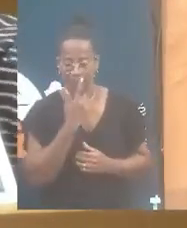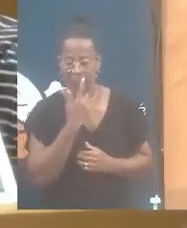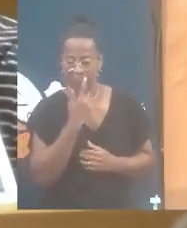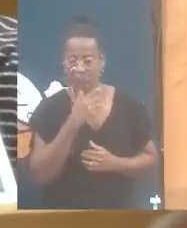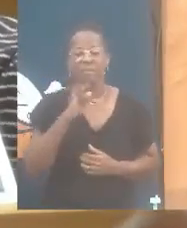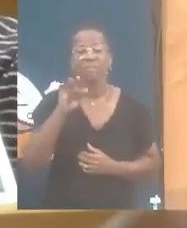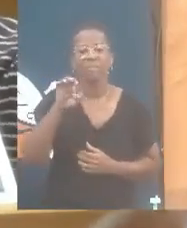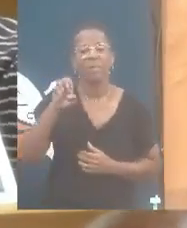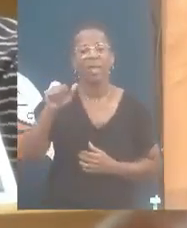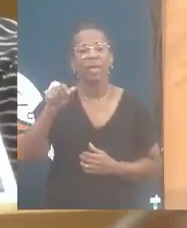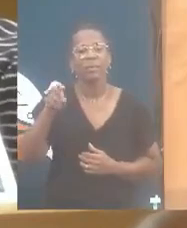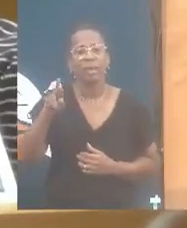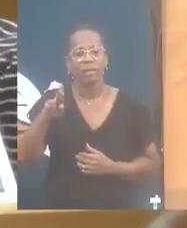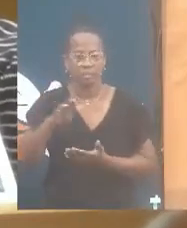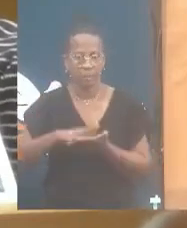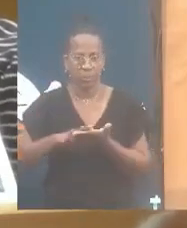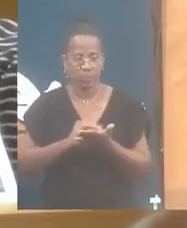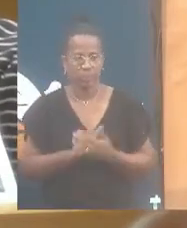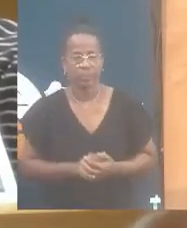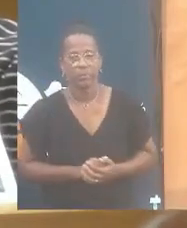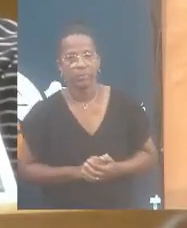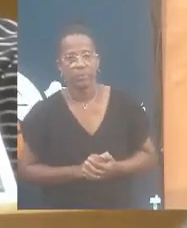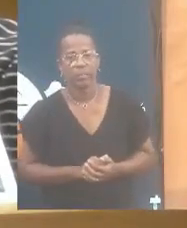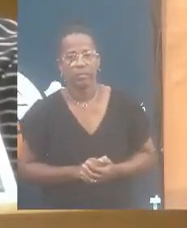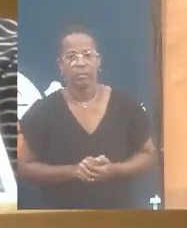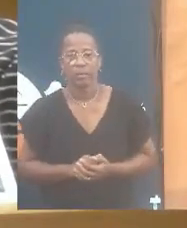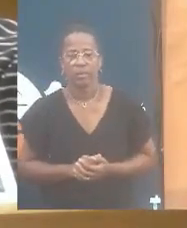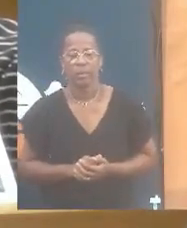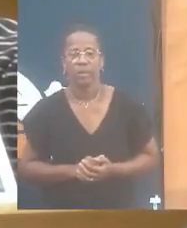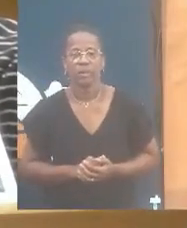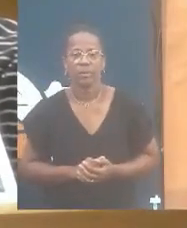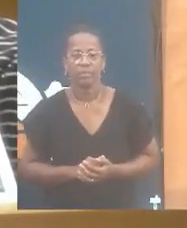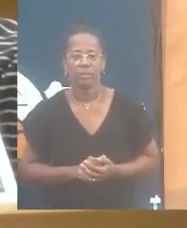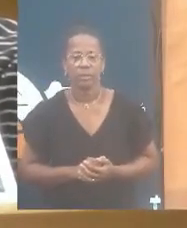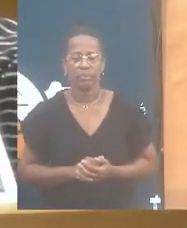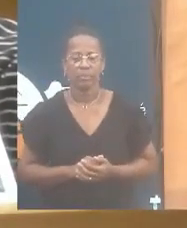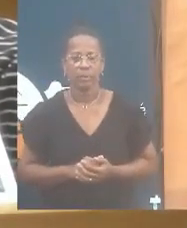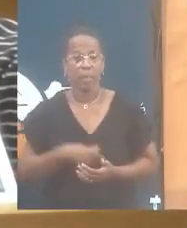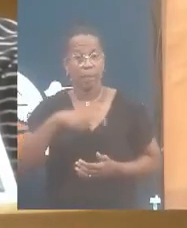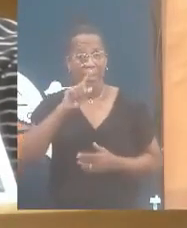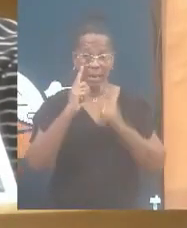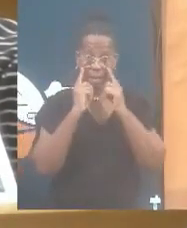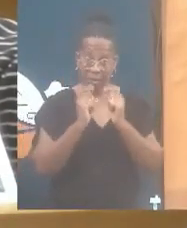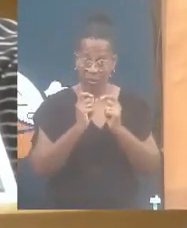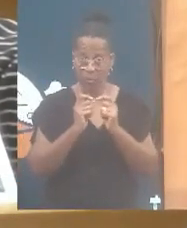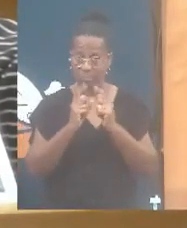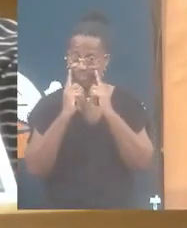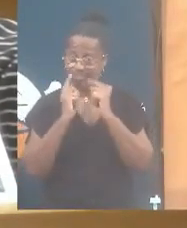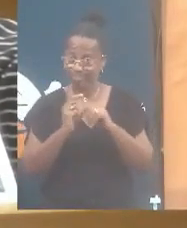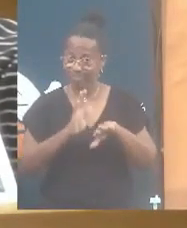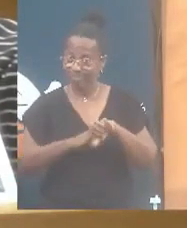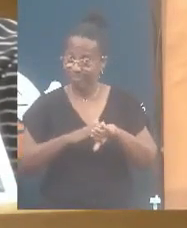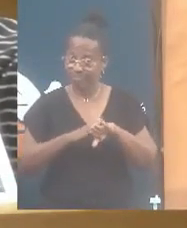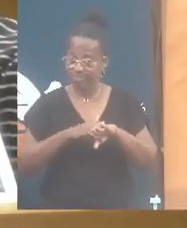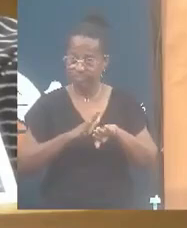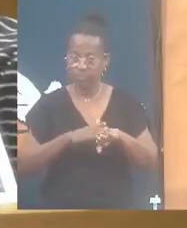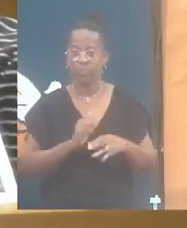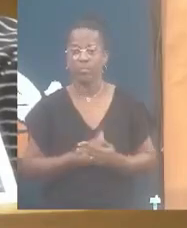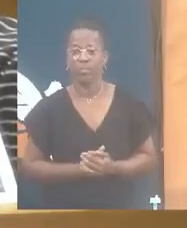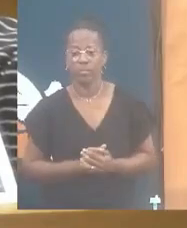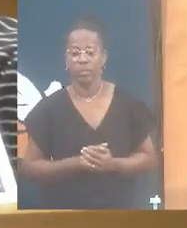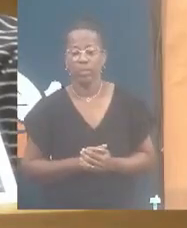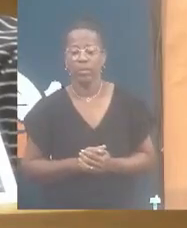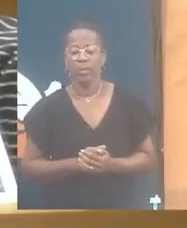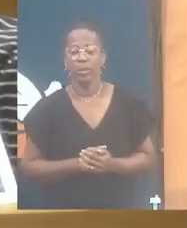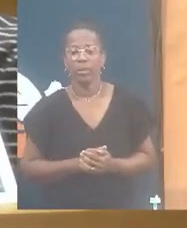plutôt. Sur ça. Mais. Il faut conclure, M. Marissette. Attention. Nous ne pouvons